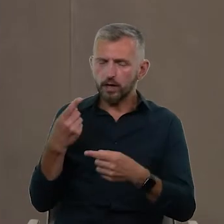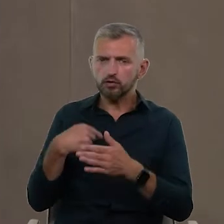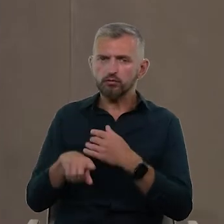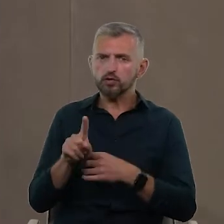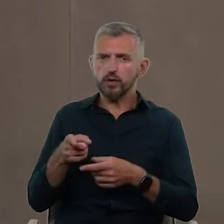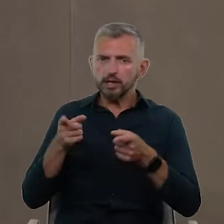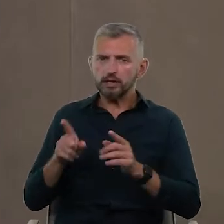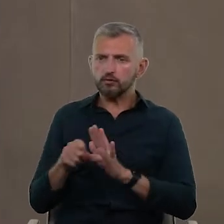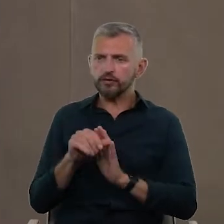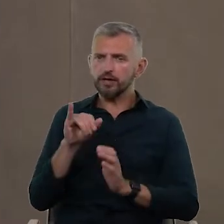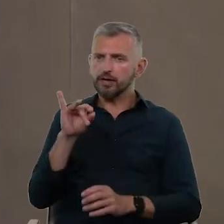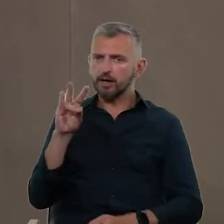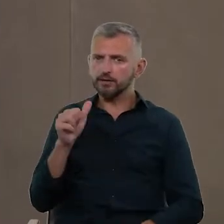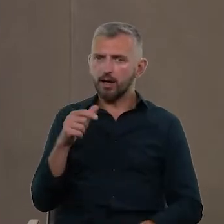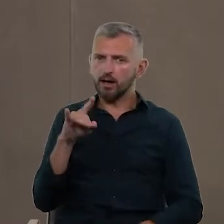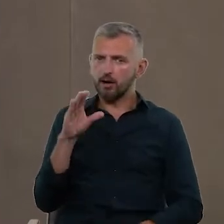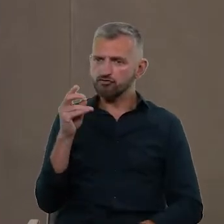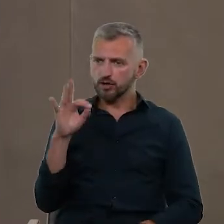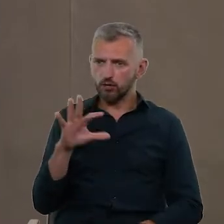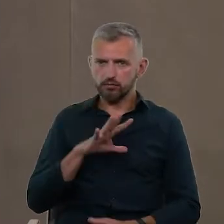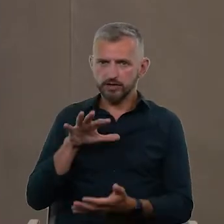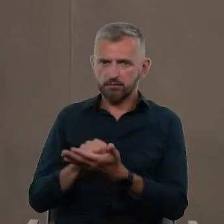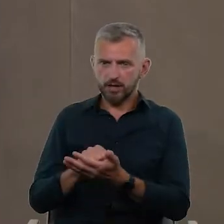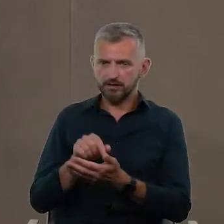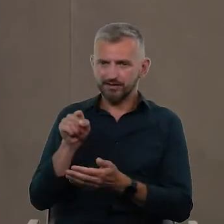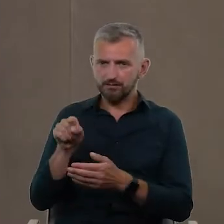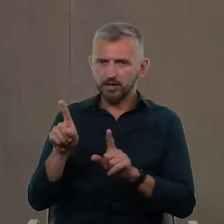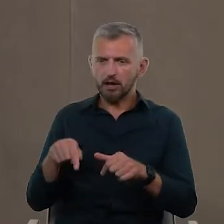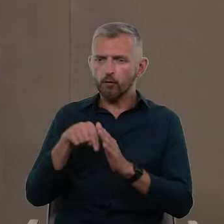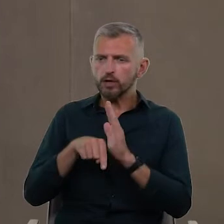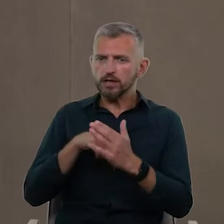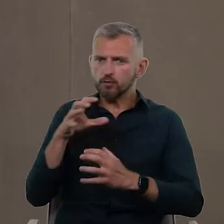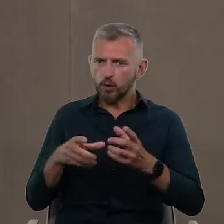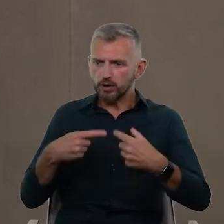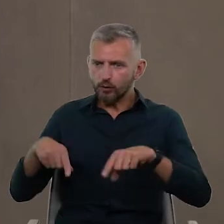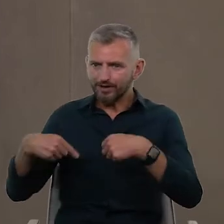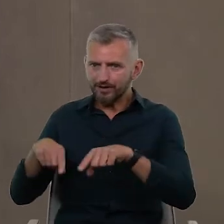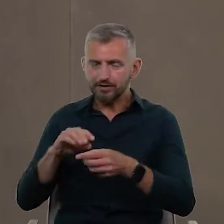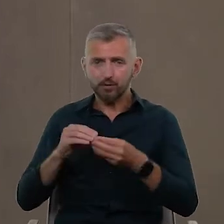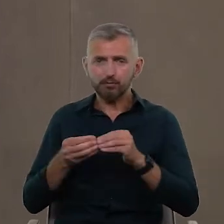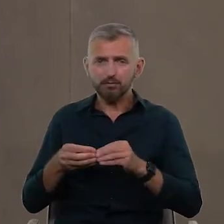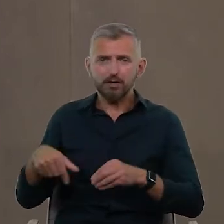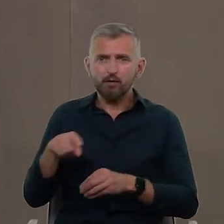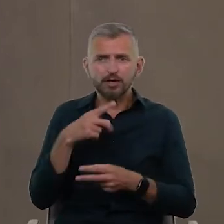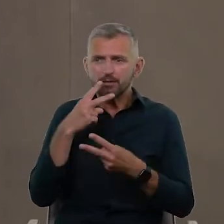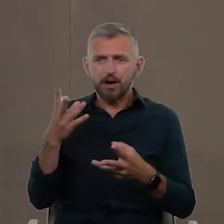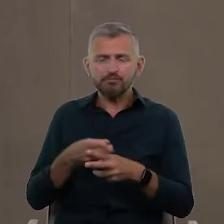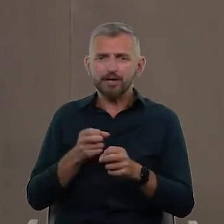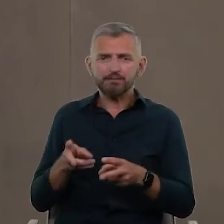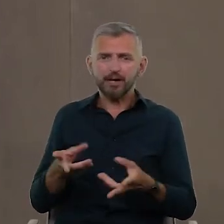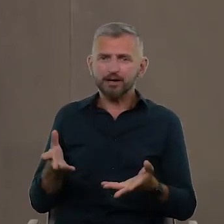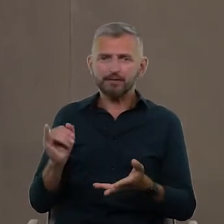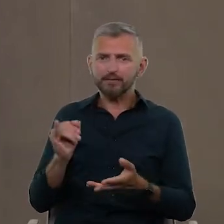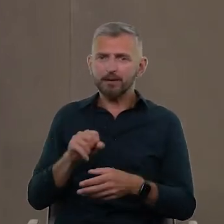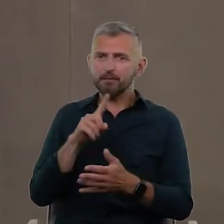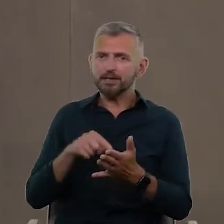з Іриною Геращенко цим займалися в контексті теж міжнародних організацій. Проблема в тому, що вони не бачать безпеки. І от